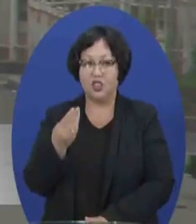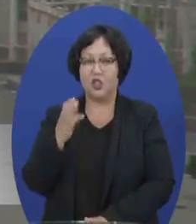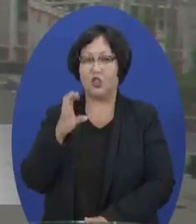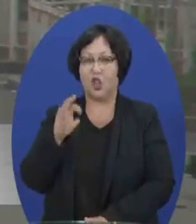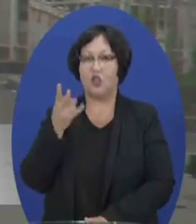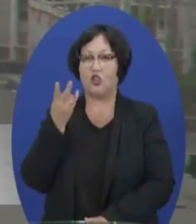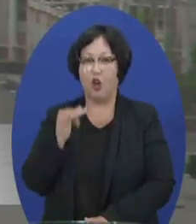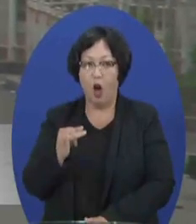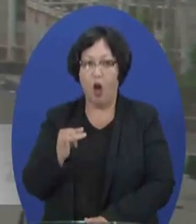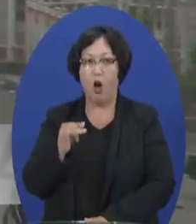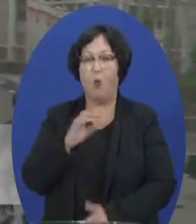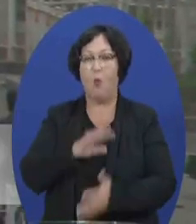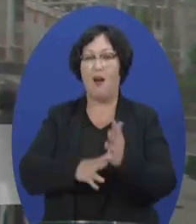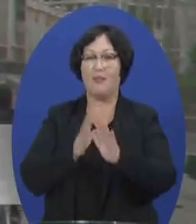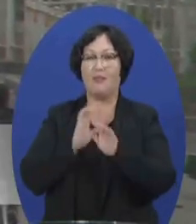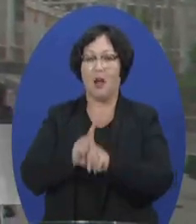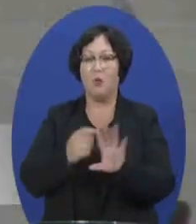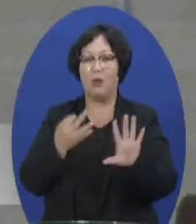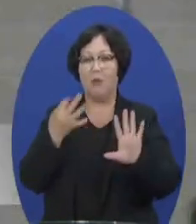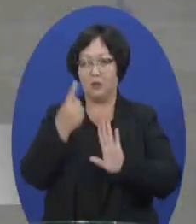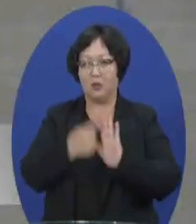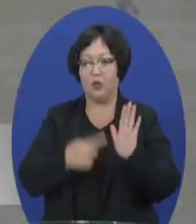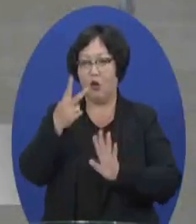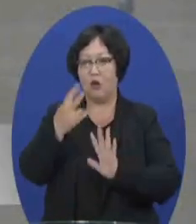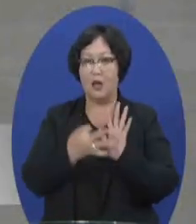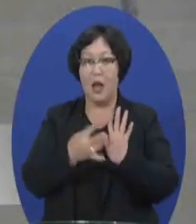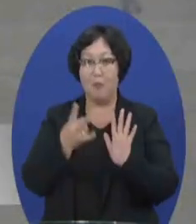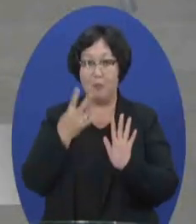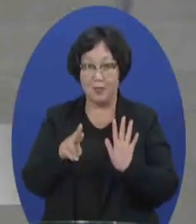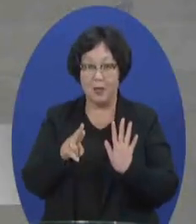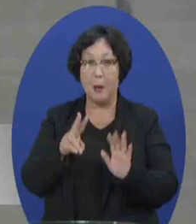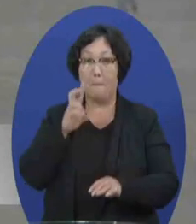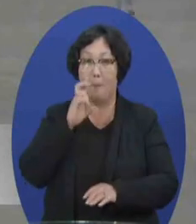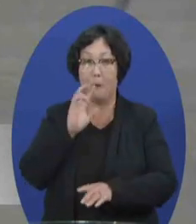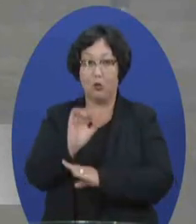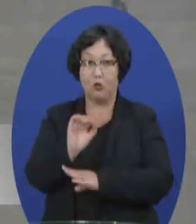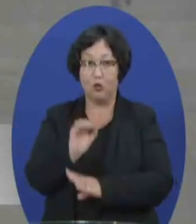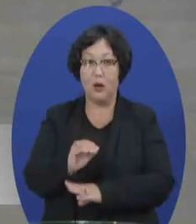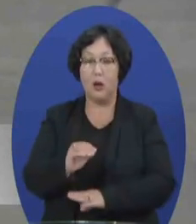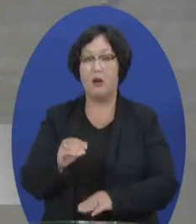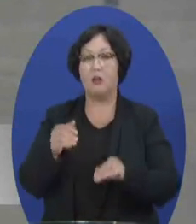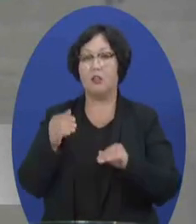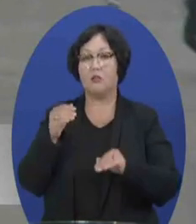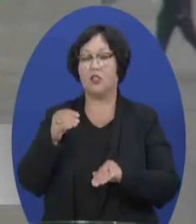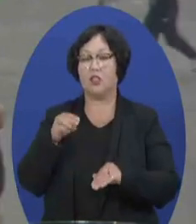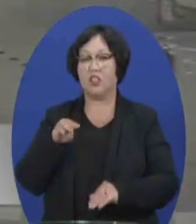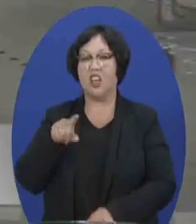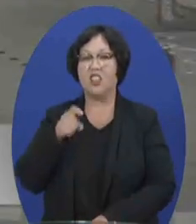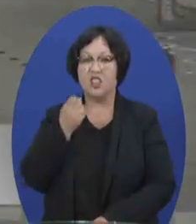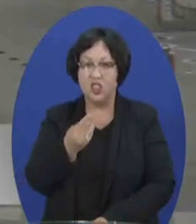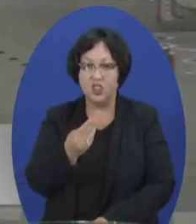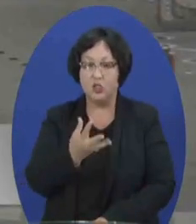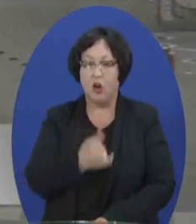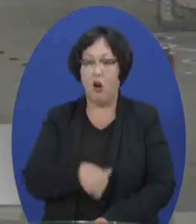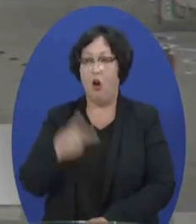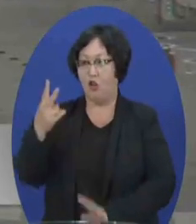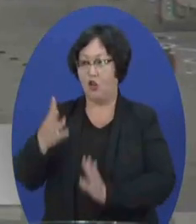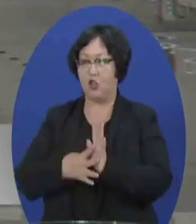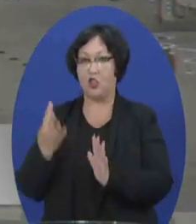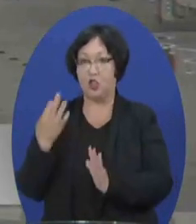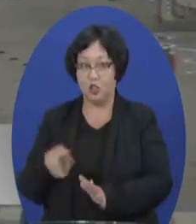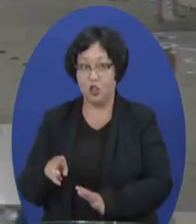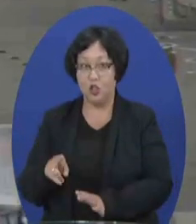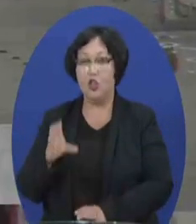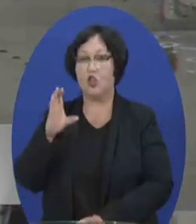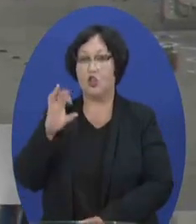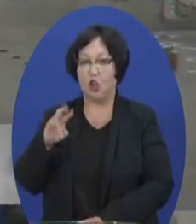хийхээр боллоо. Тухайлбал 8 дугаар сарын 28-ны бэм гарагт автомашины улсын дугаарын сүүлчийн орнон тэгш, 29-ны нэм гарагт сонгоо